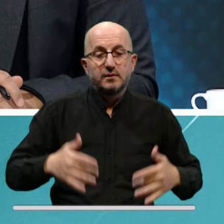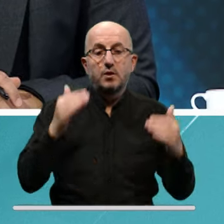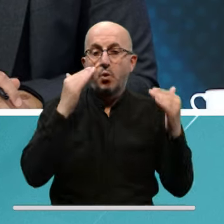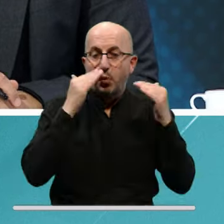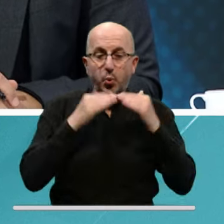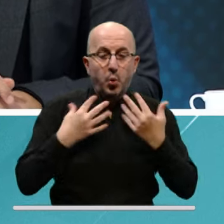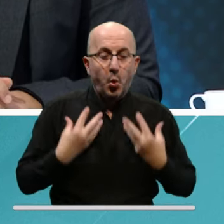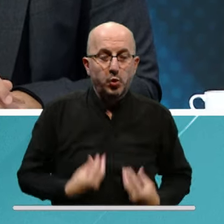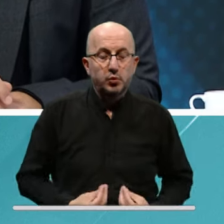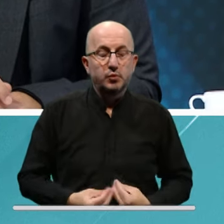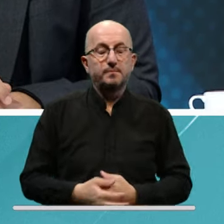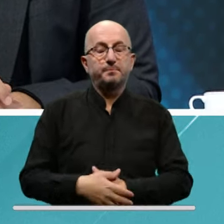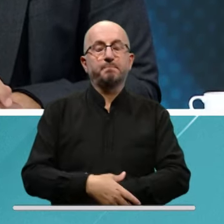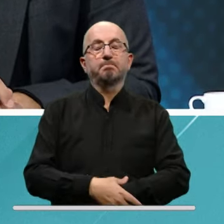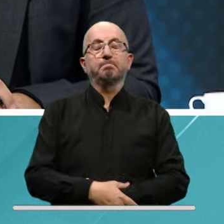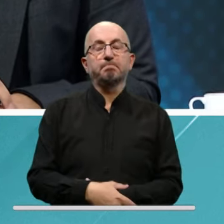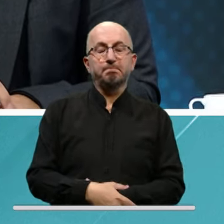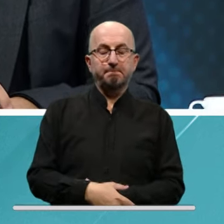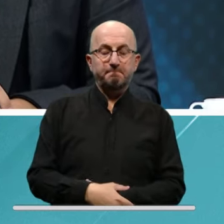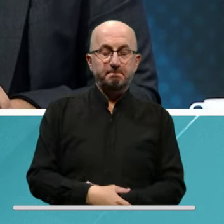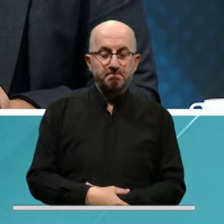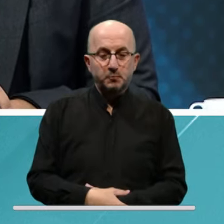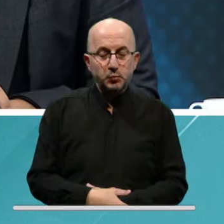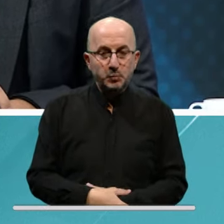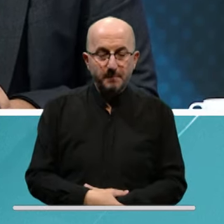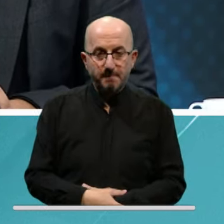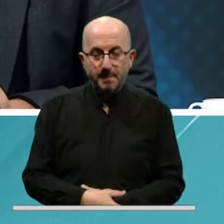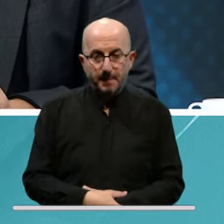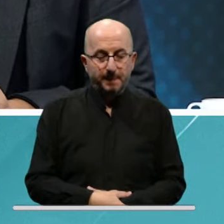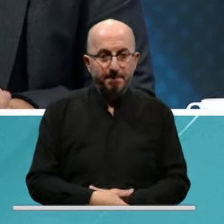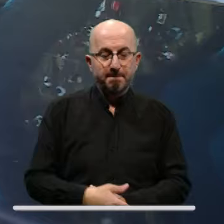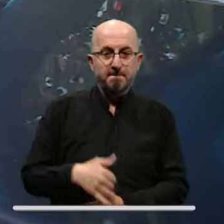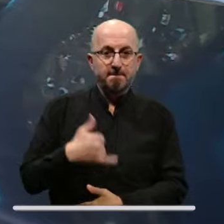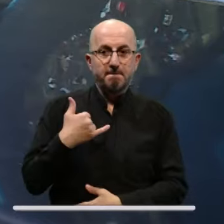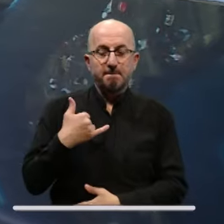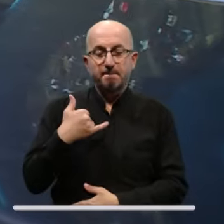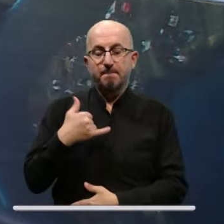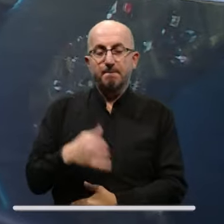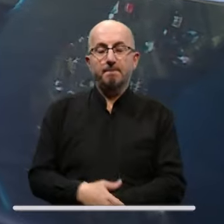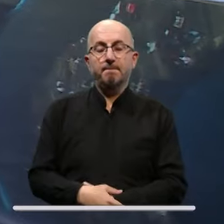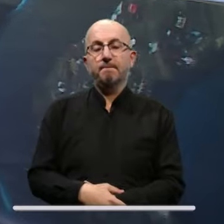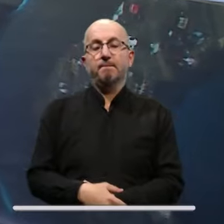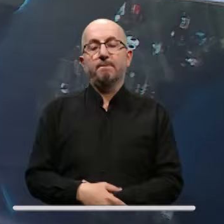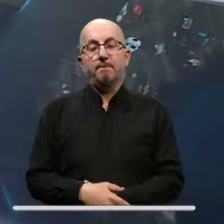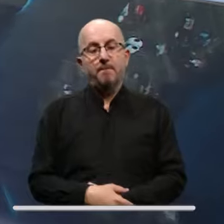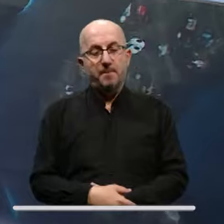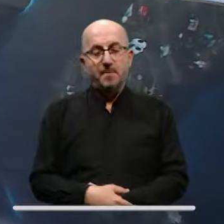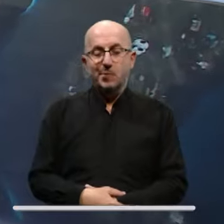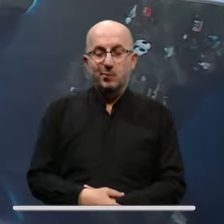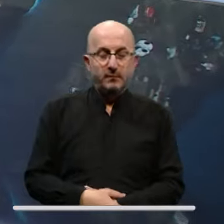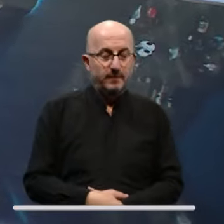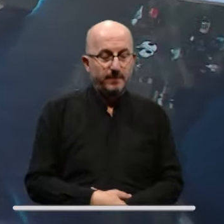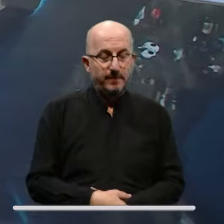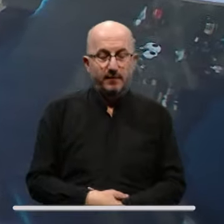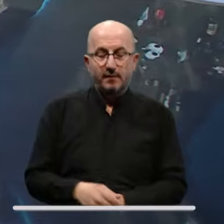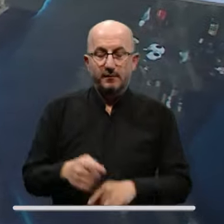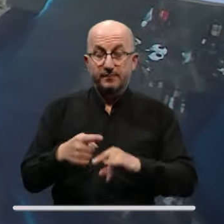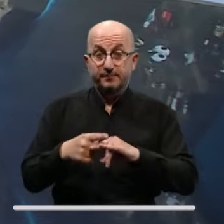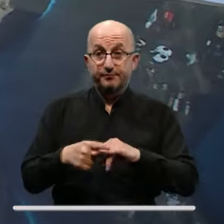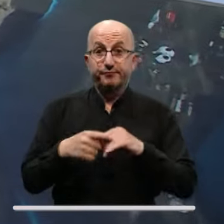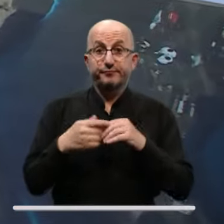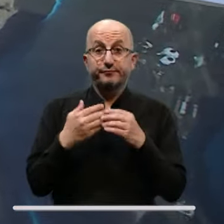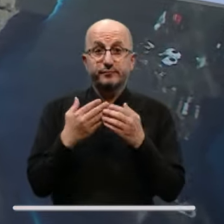olur. Ankara'dan bir telefon bağlantımız daha var. Saliha Hanım hattımızda. Alo. Alo. Hoş geldiniz